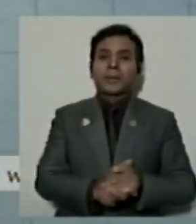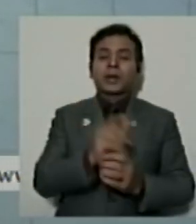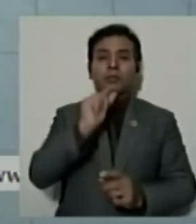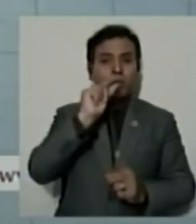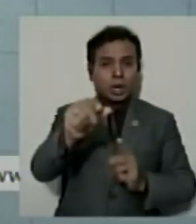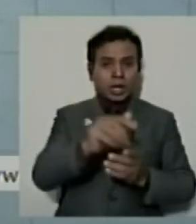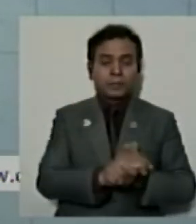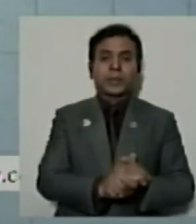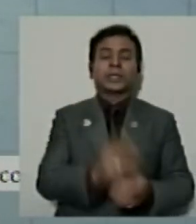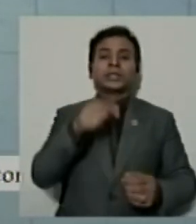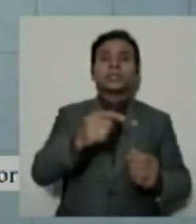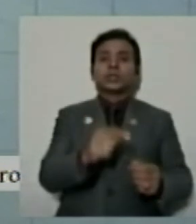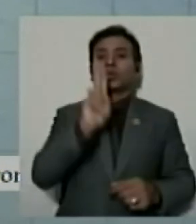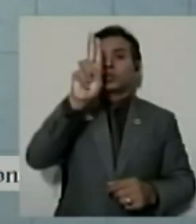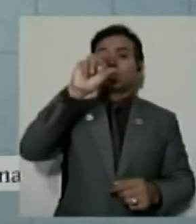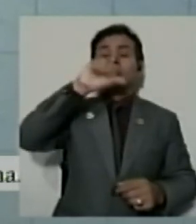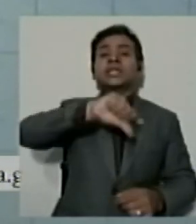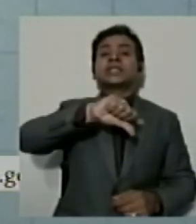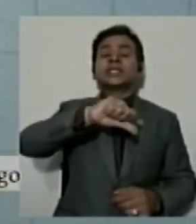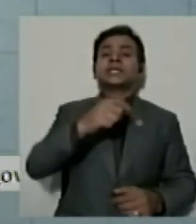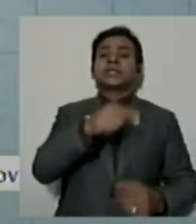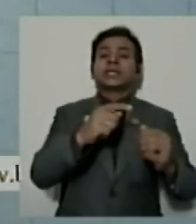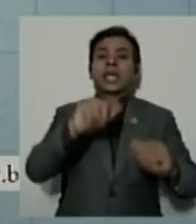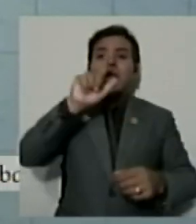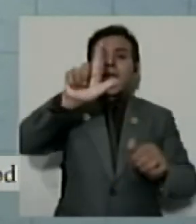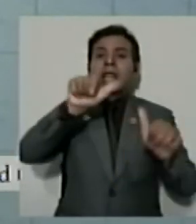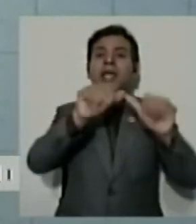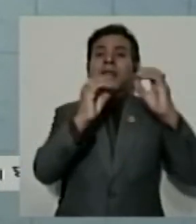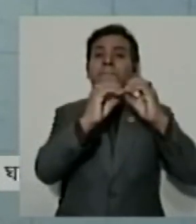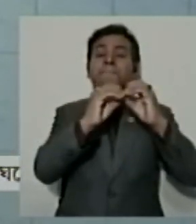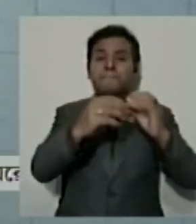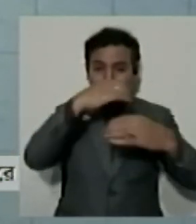এই 29টি ল্যাবে গত 24 ঘন্টায় নমুনা সংগৃহীত হয়েছে